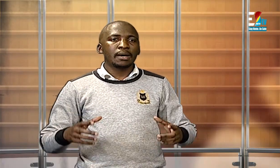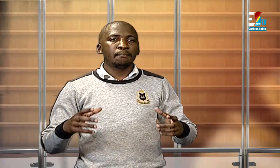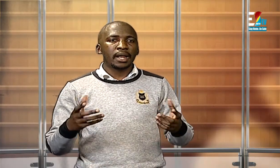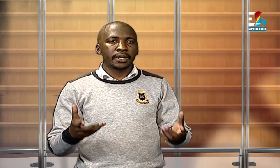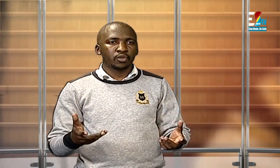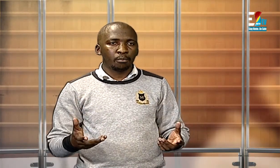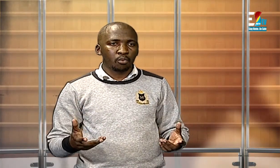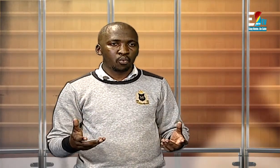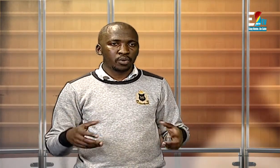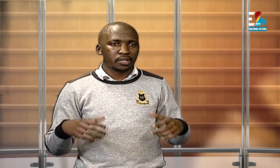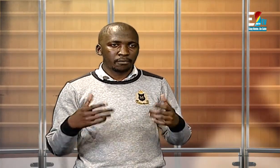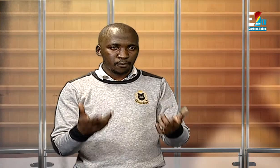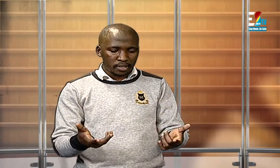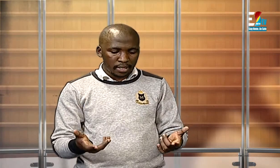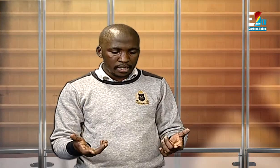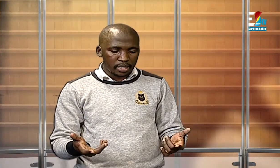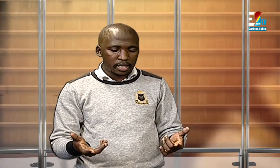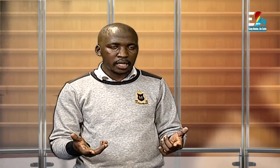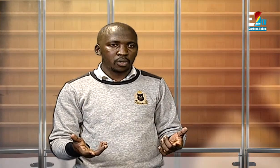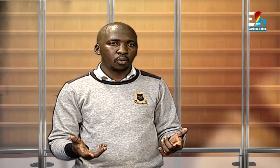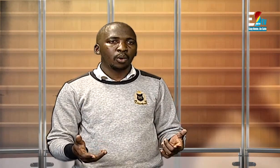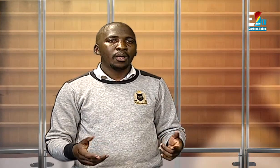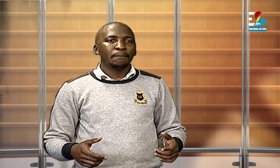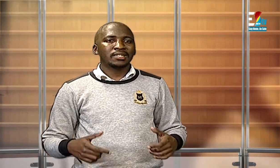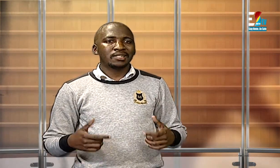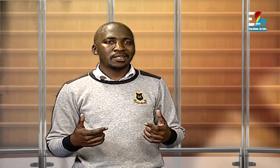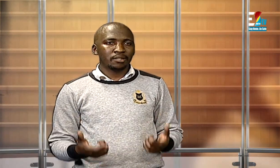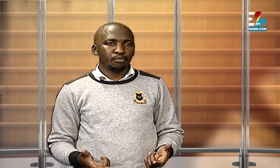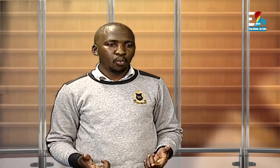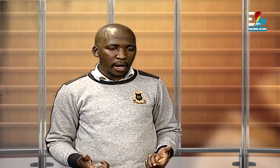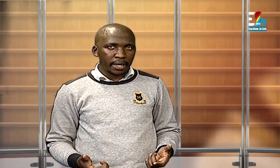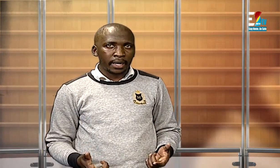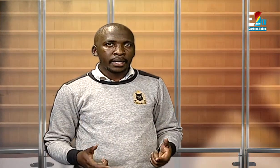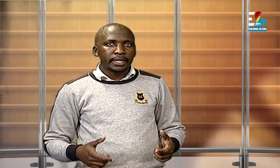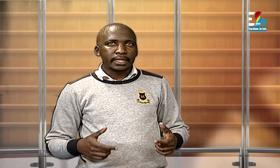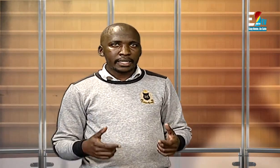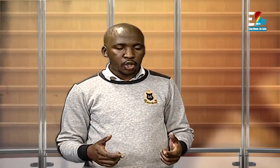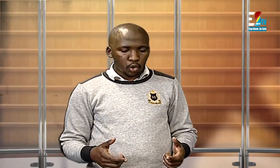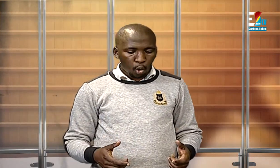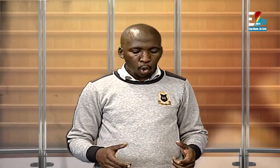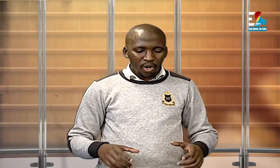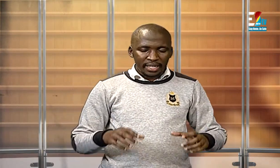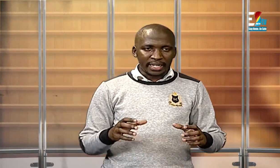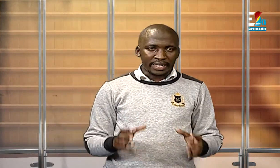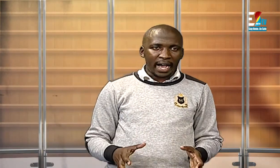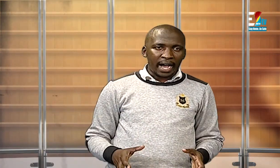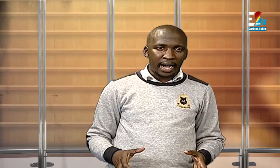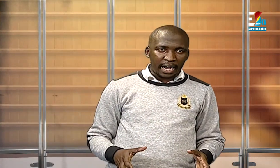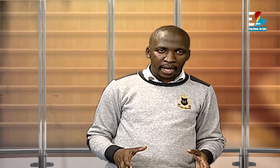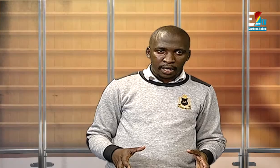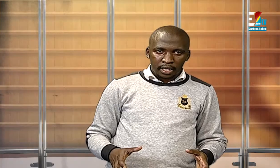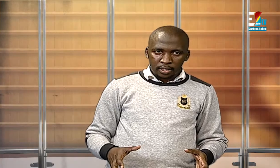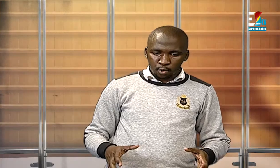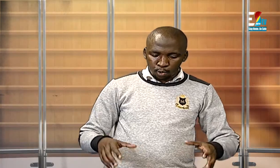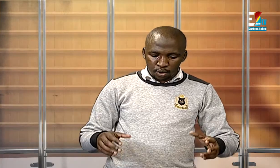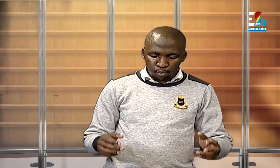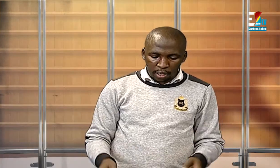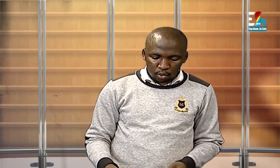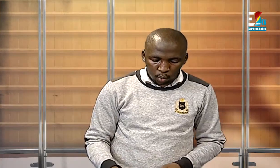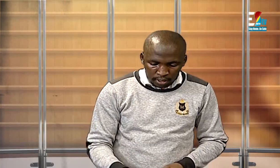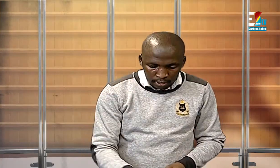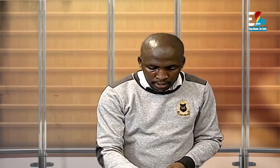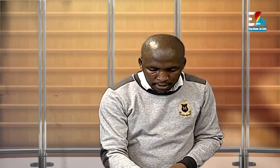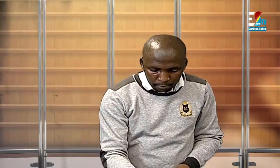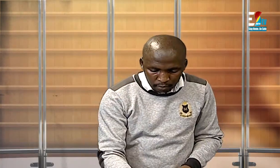nekuthi inamlayeto muni sifunza ini kiyo bese sesibuka ke tisho netaka solo